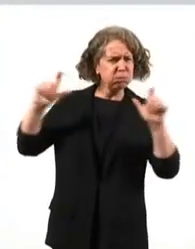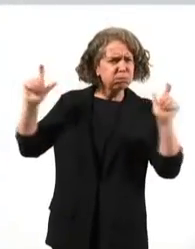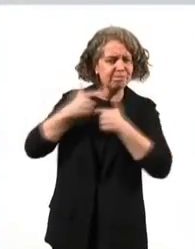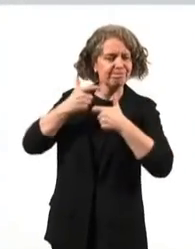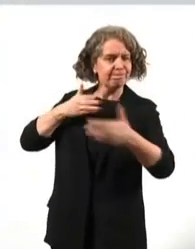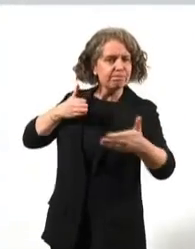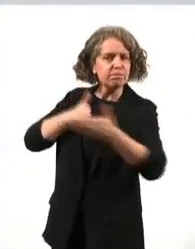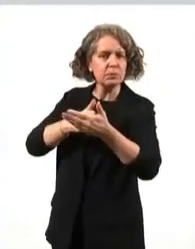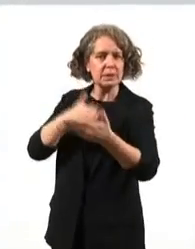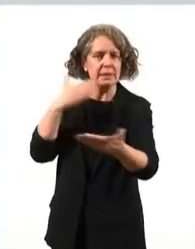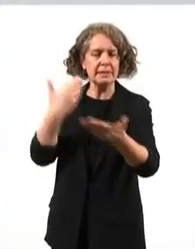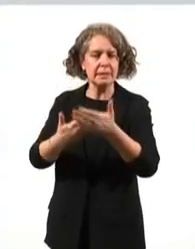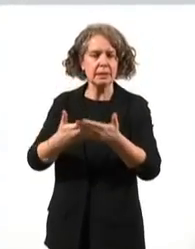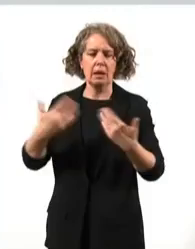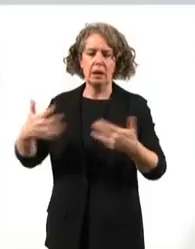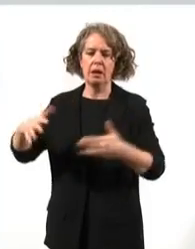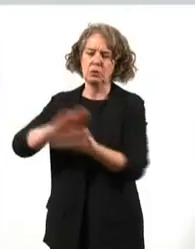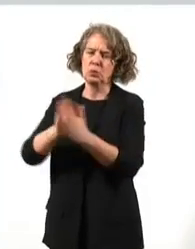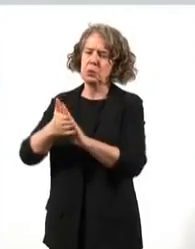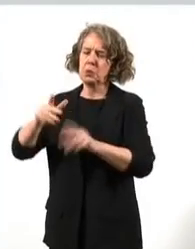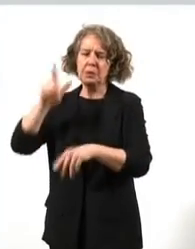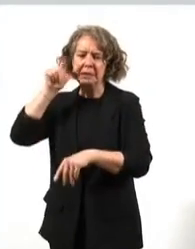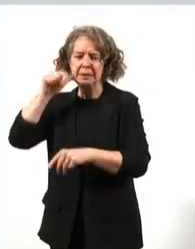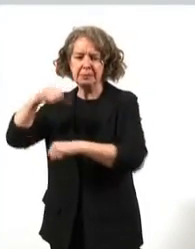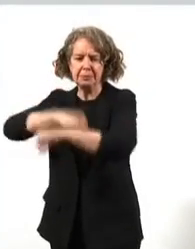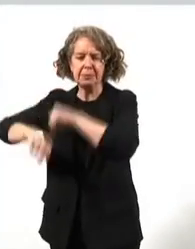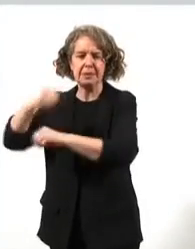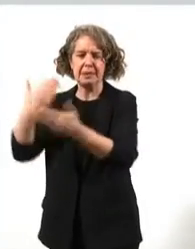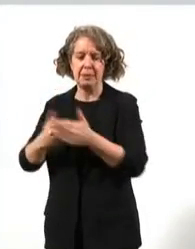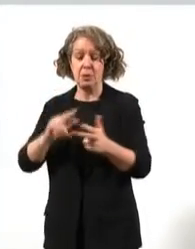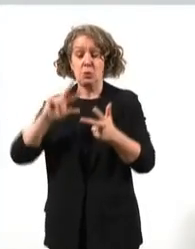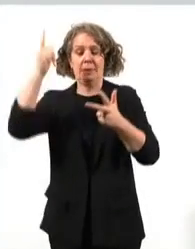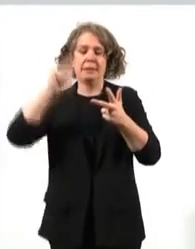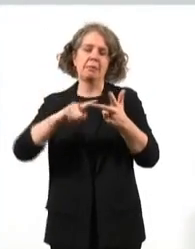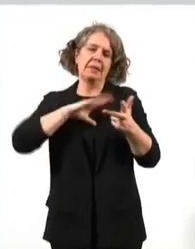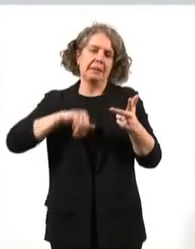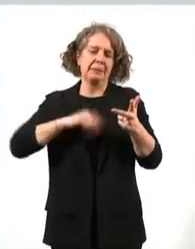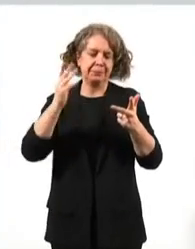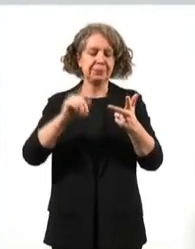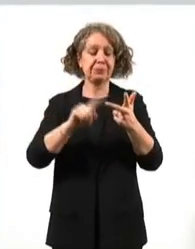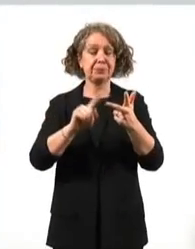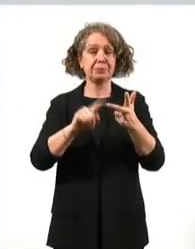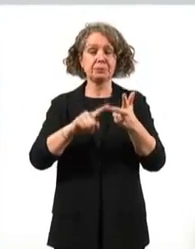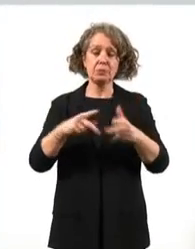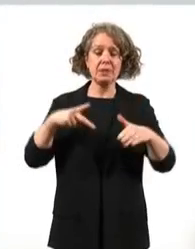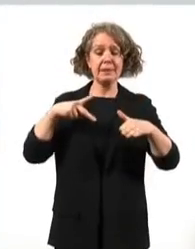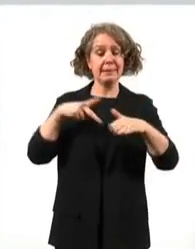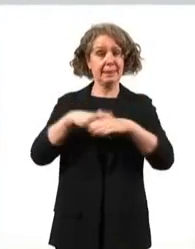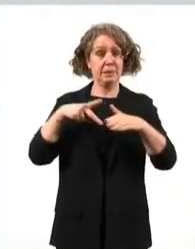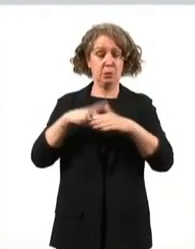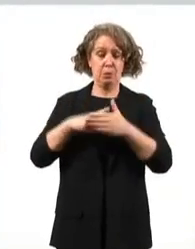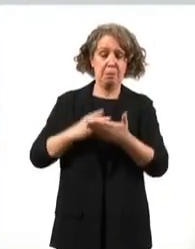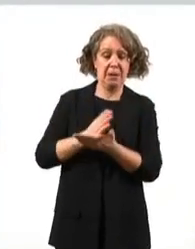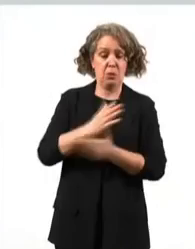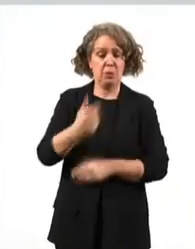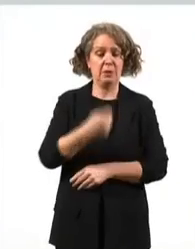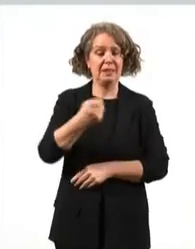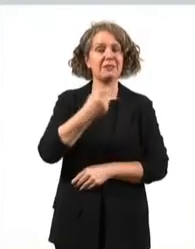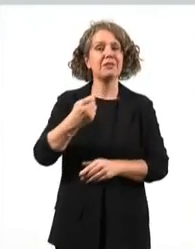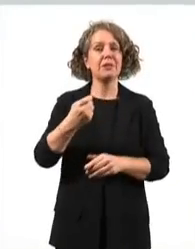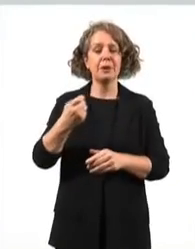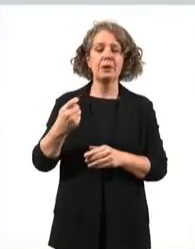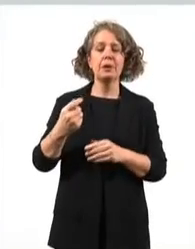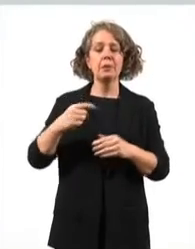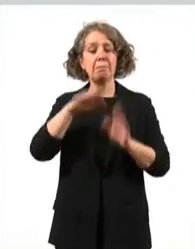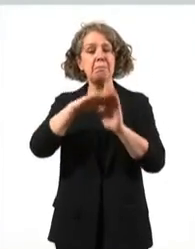Et ils s'organisent notamment dans l'association Repère. Le troisième, et j'en termine par là, au tout début du parcours éducatif, les mineurs isolés,